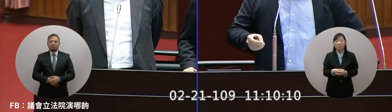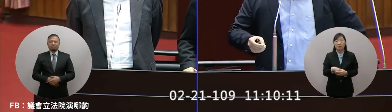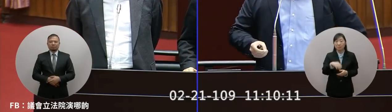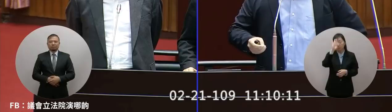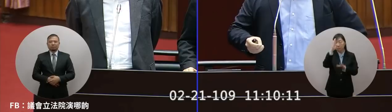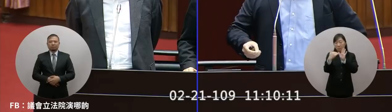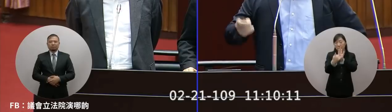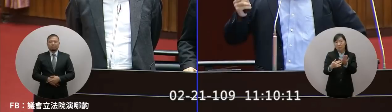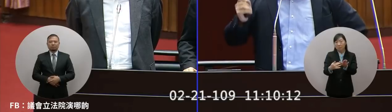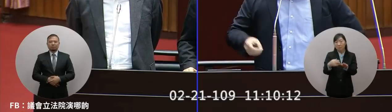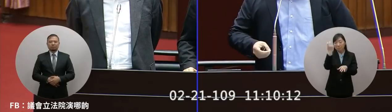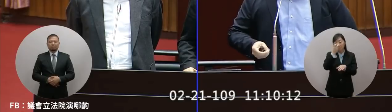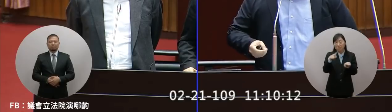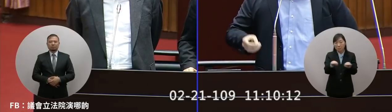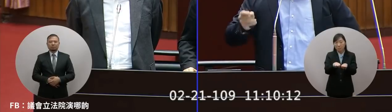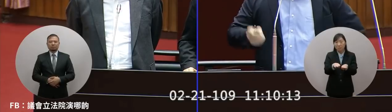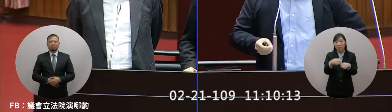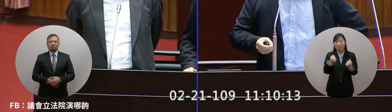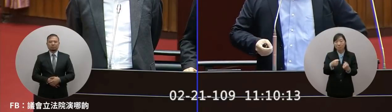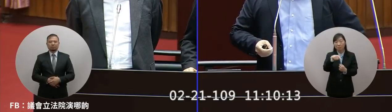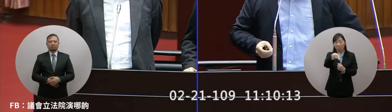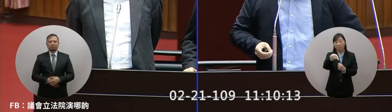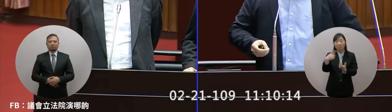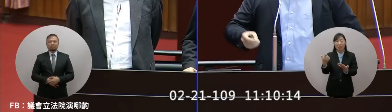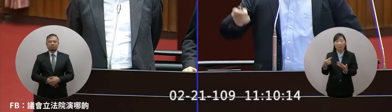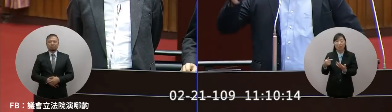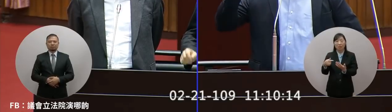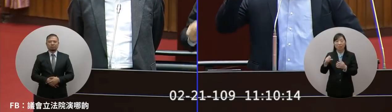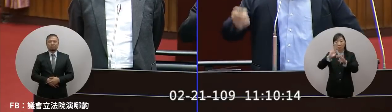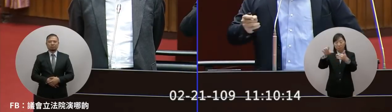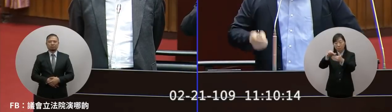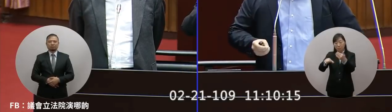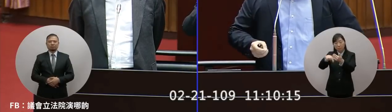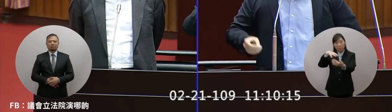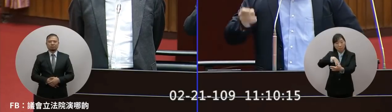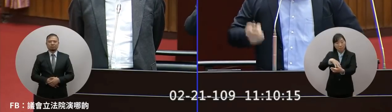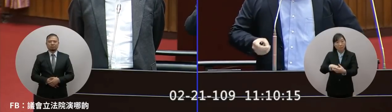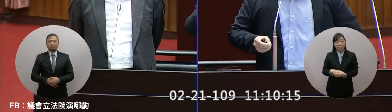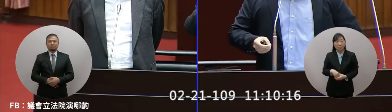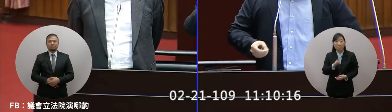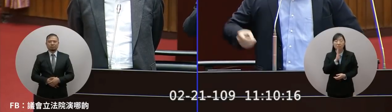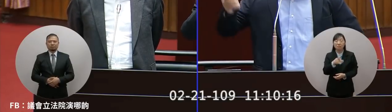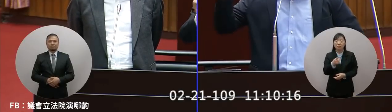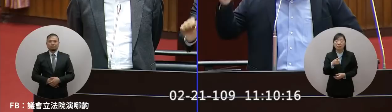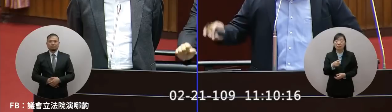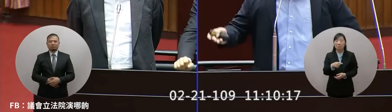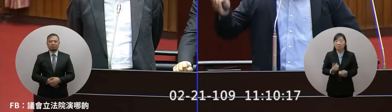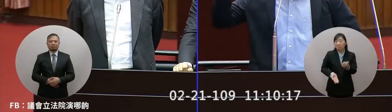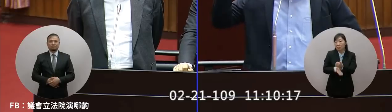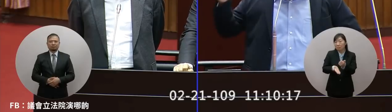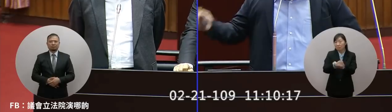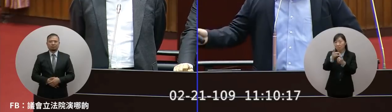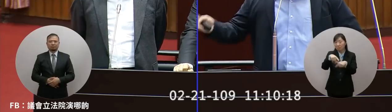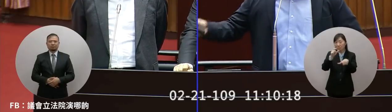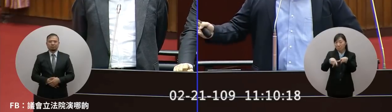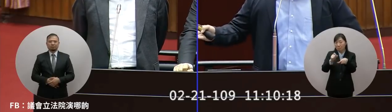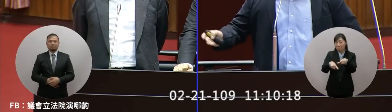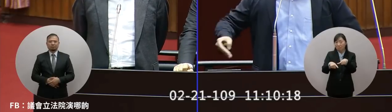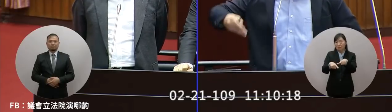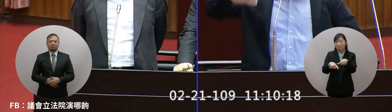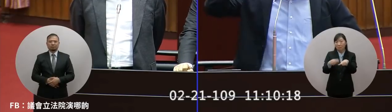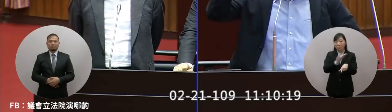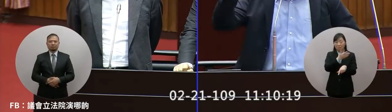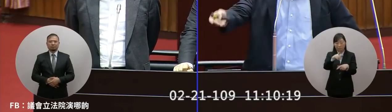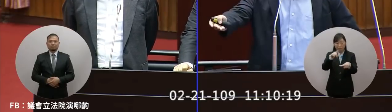个防疫照顾假，好，在院版的这个纾困条例里面，就是要用企业奖励，然后让这个企